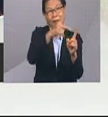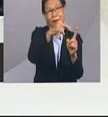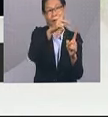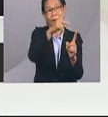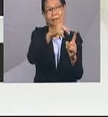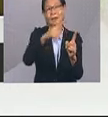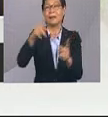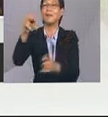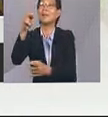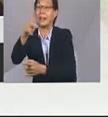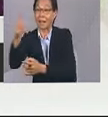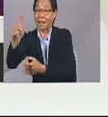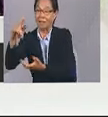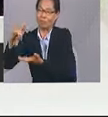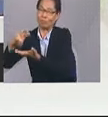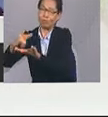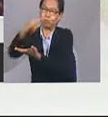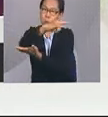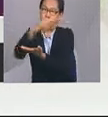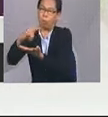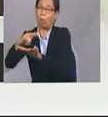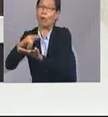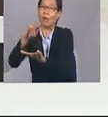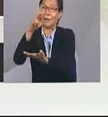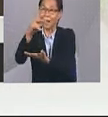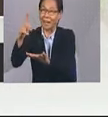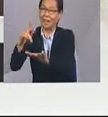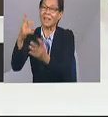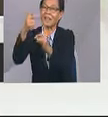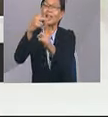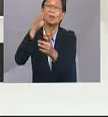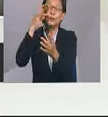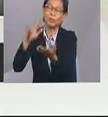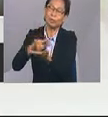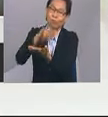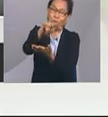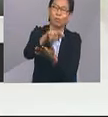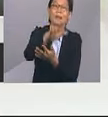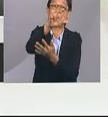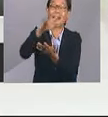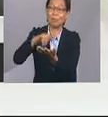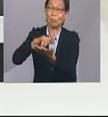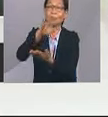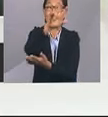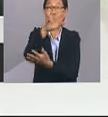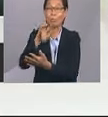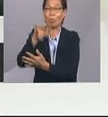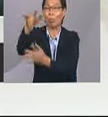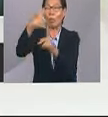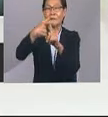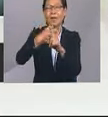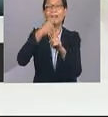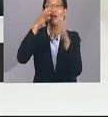KK Kota Kinabalu ke Kuching dan tiga penerbangan daripada